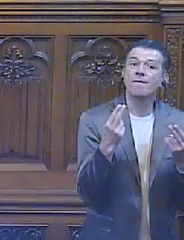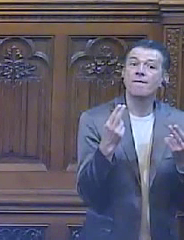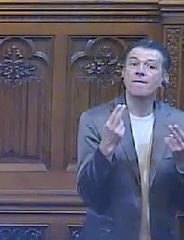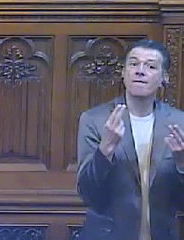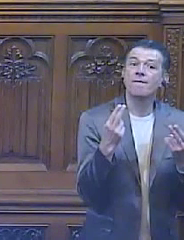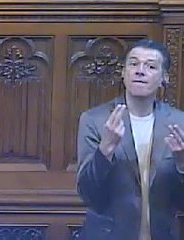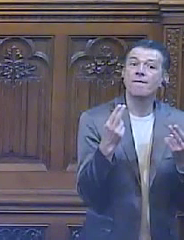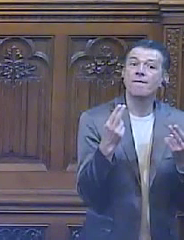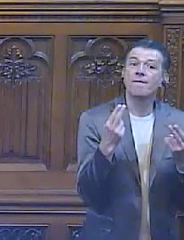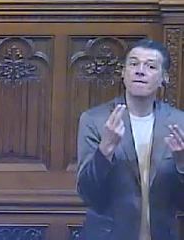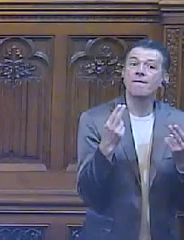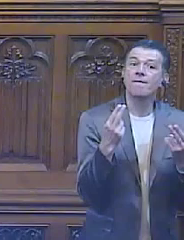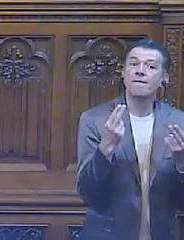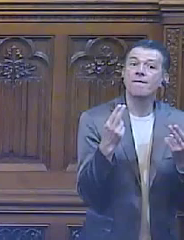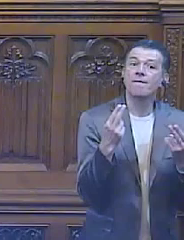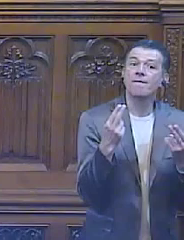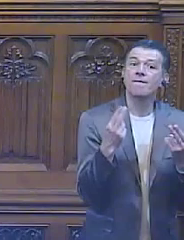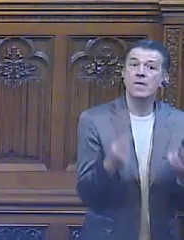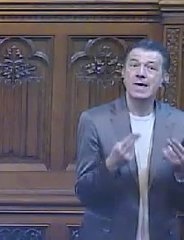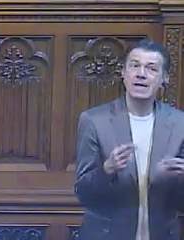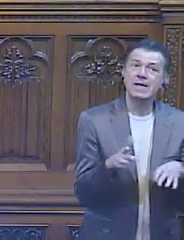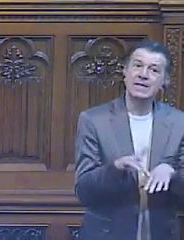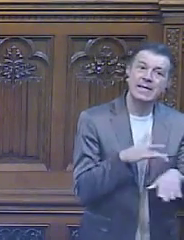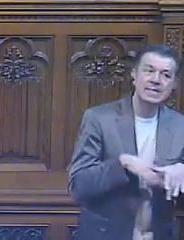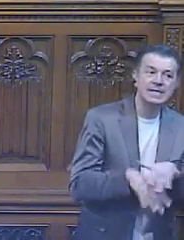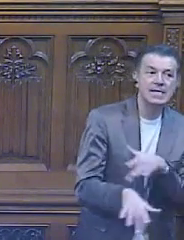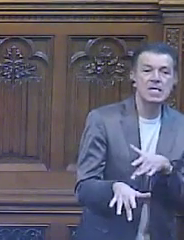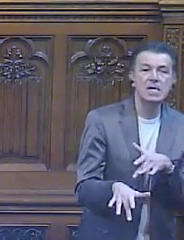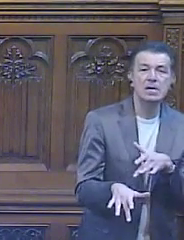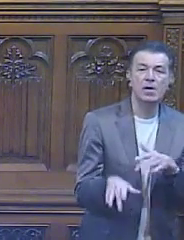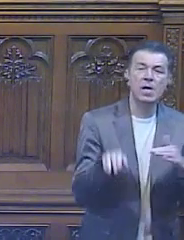Und wenn wir von der sehr wichtigen und sehr sensiblen